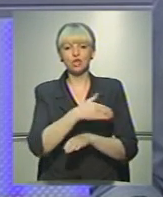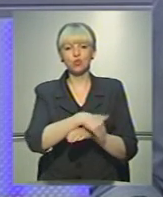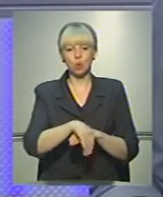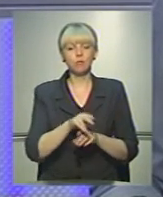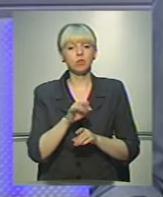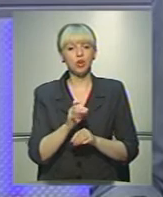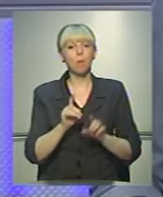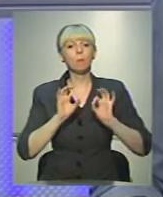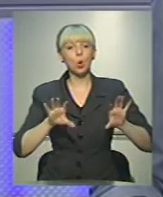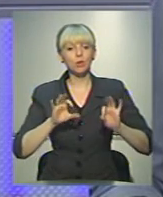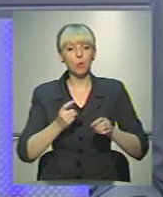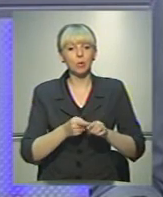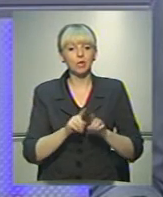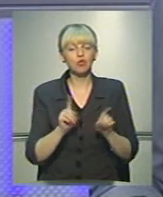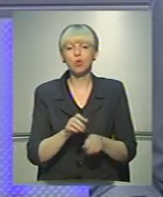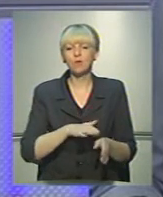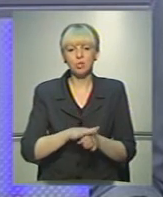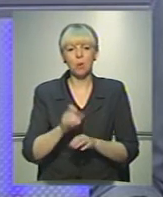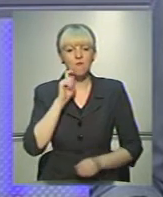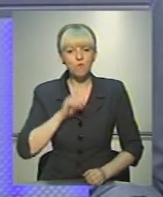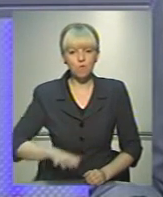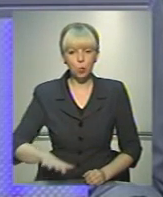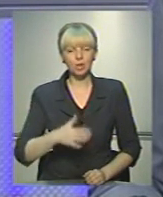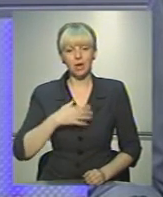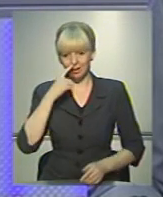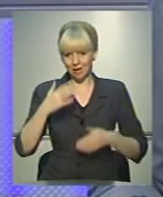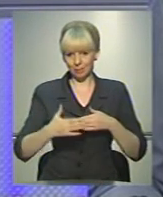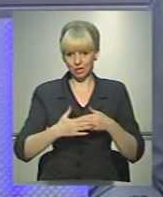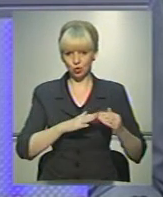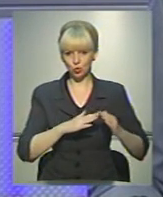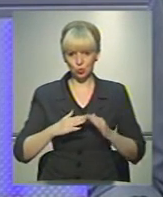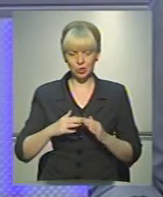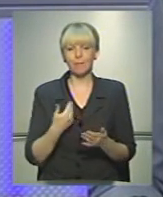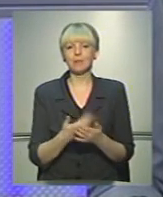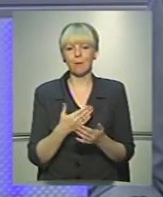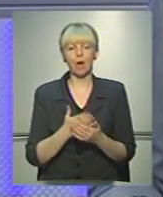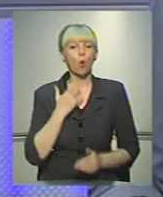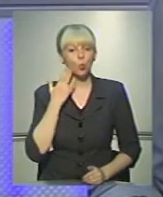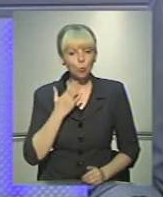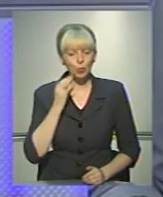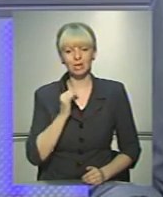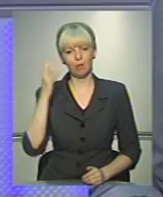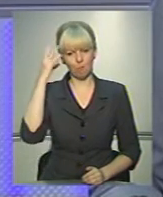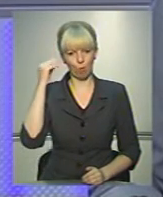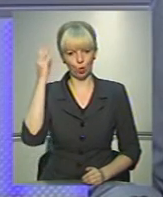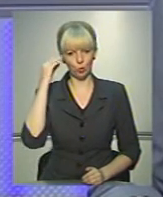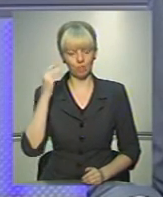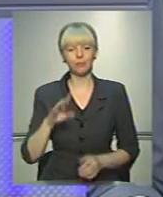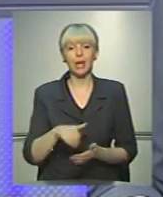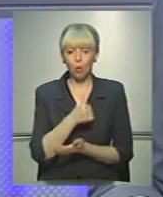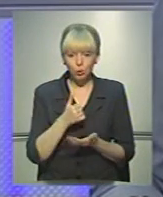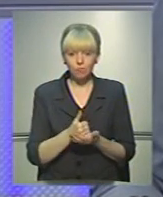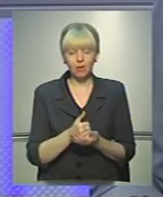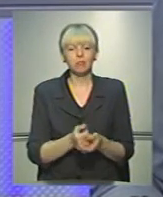Але чи поінформовані про те, що відбувається в Україні, наші найближчі сусіди, наприклад, Румунія та Молдова? І